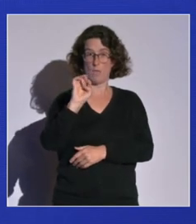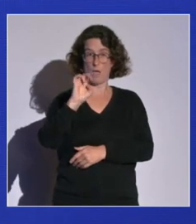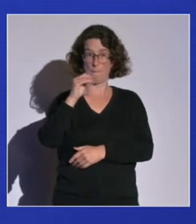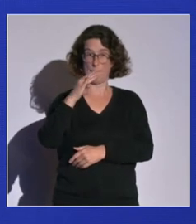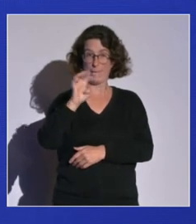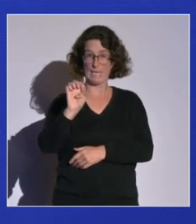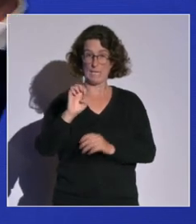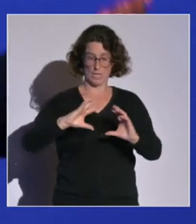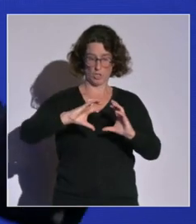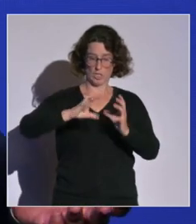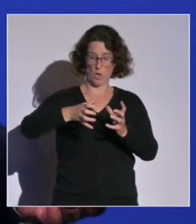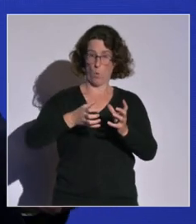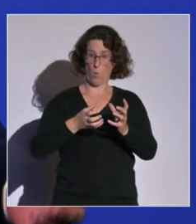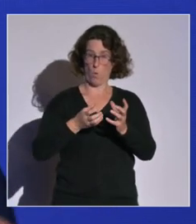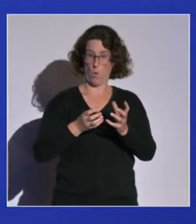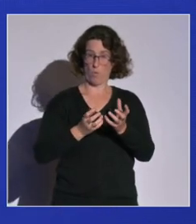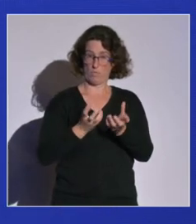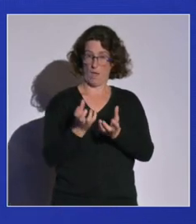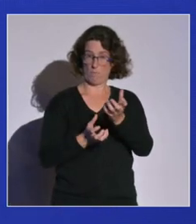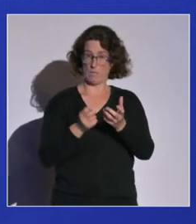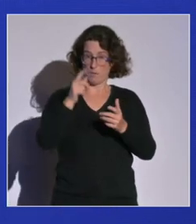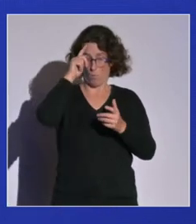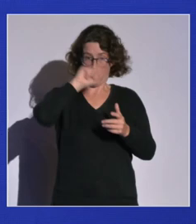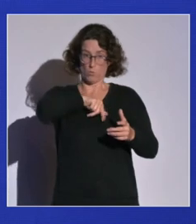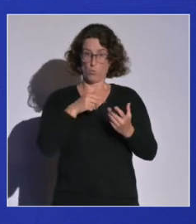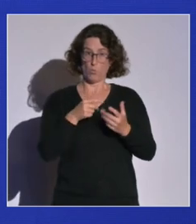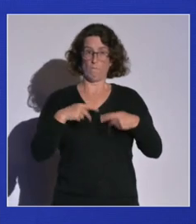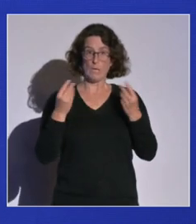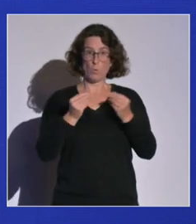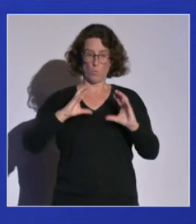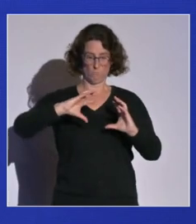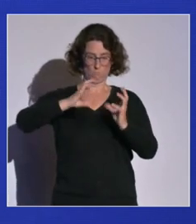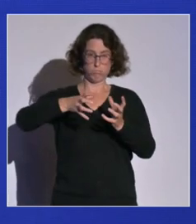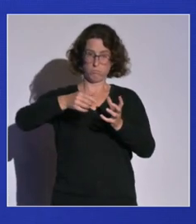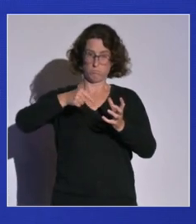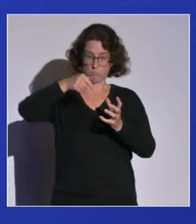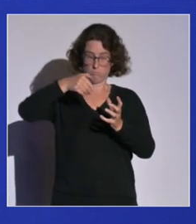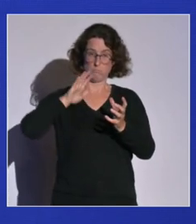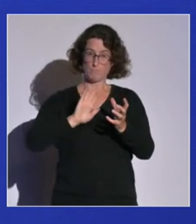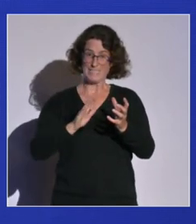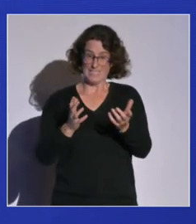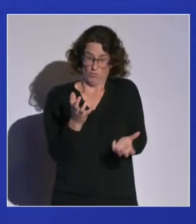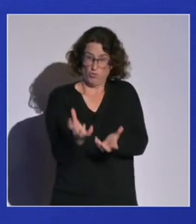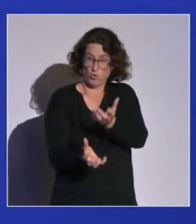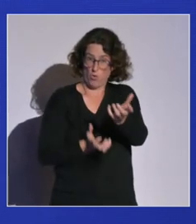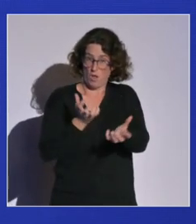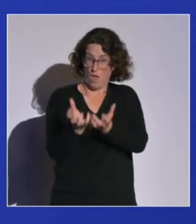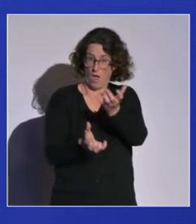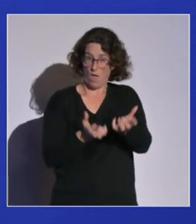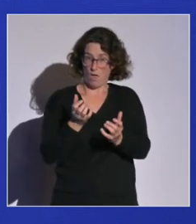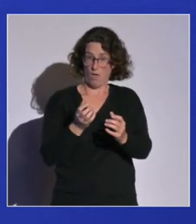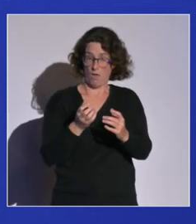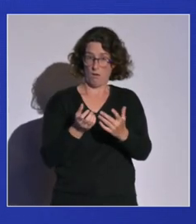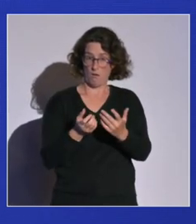immense chaudière qui est constamment créatrice